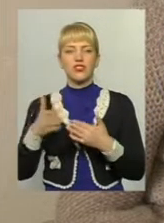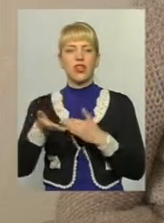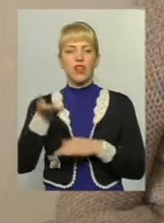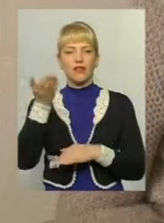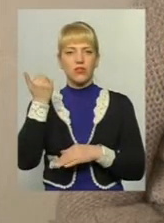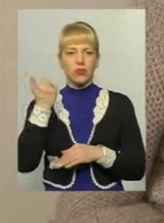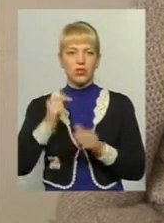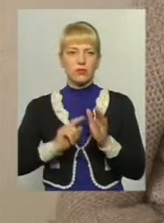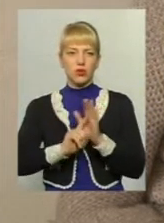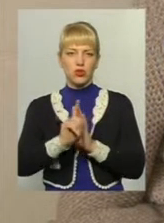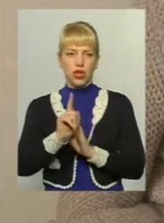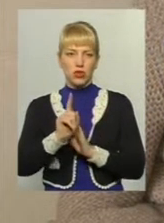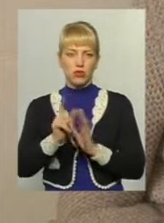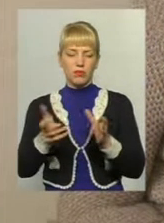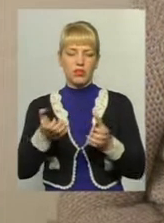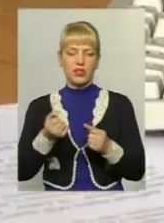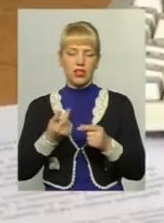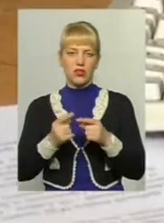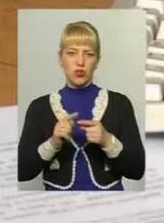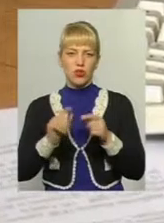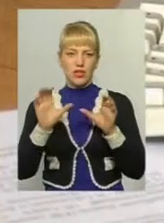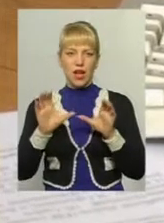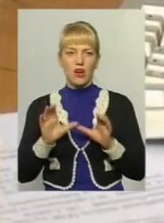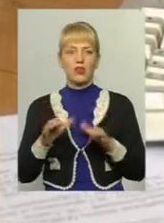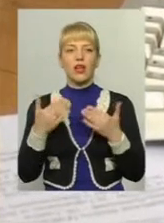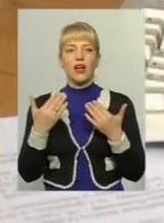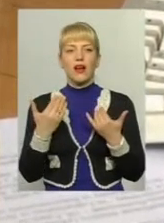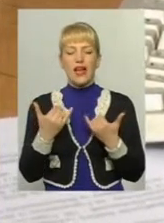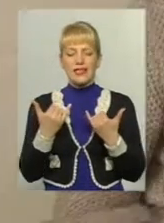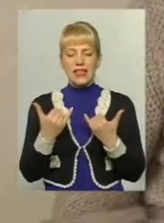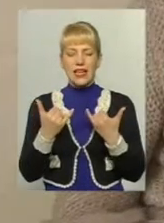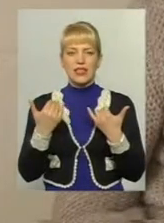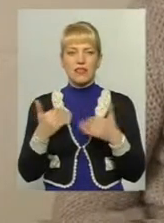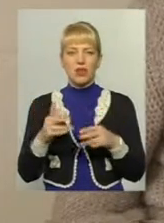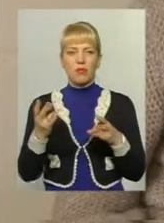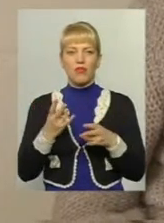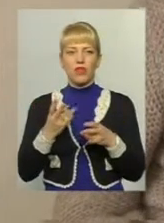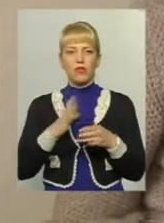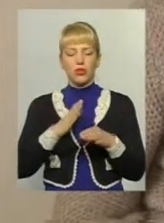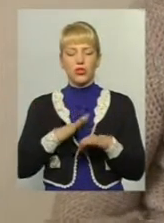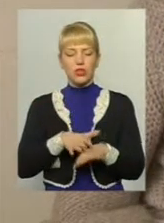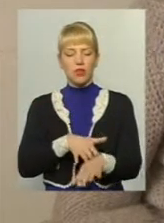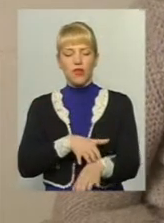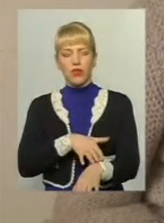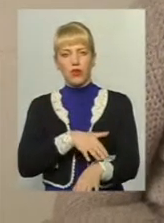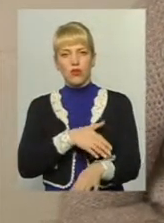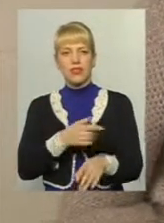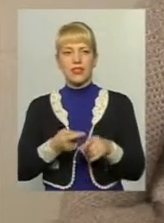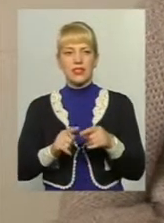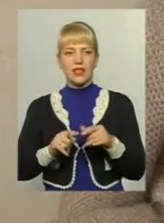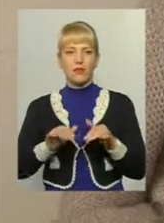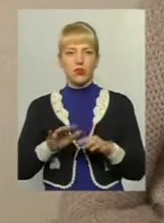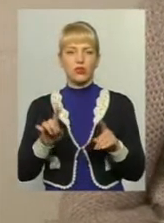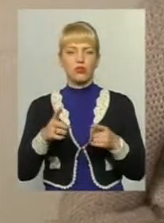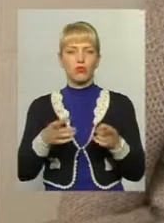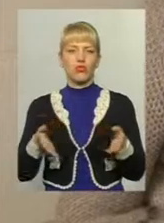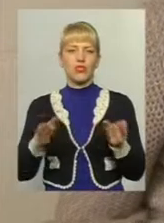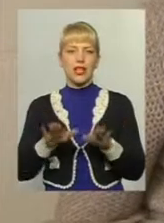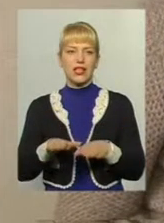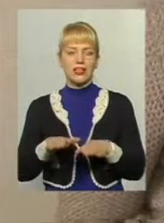ще з початку прийняття цього закону. А зараз вже, звичайно, мало би повільніше сповільнюватися цей процес, тому що залишилися більш